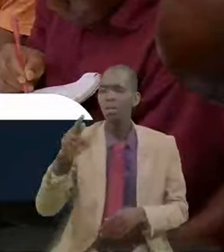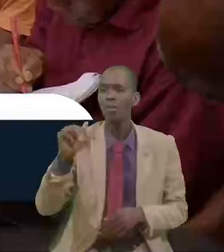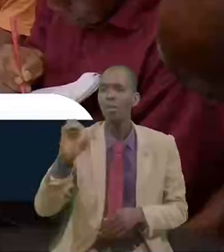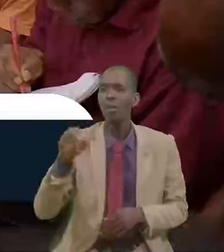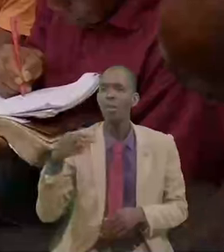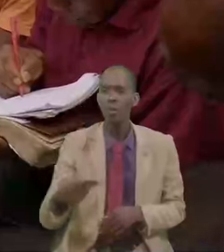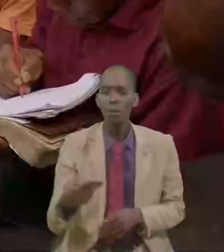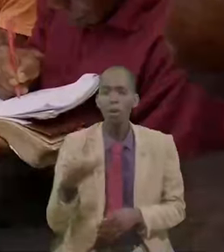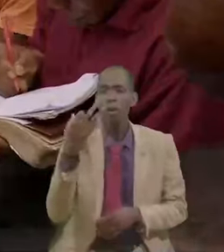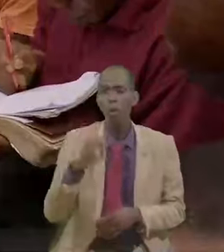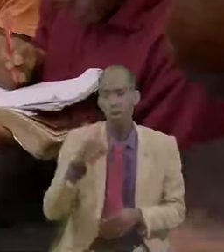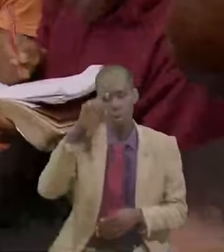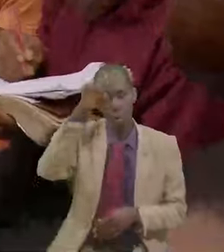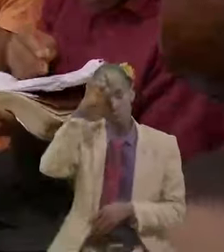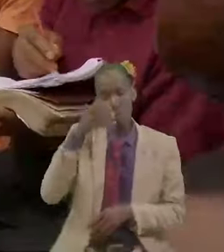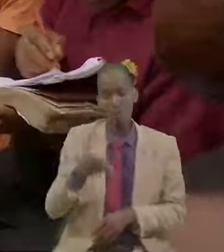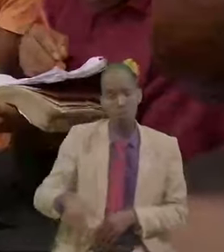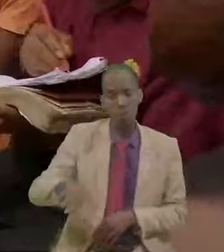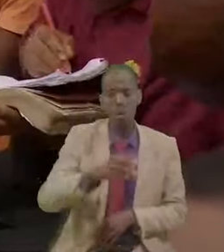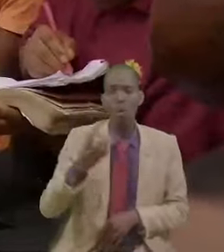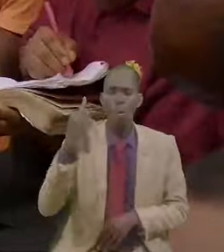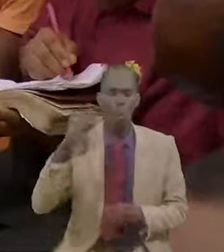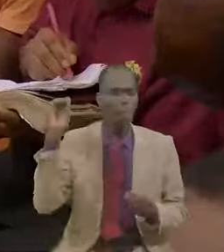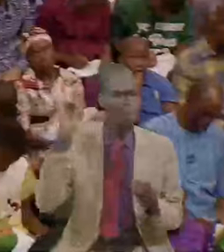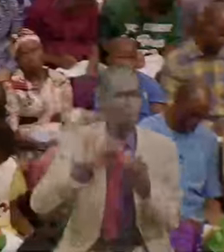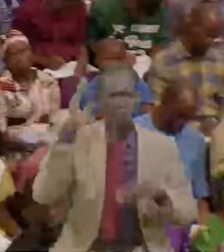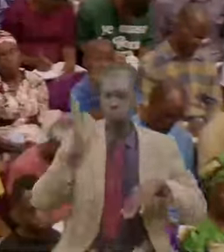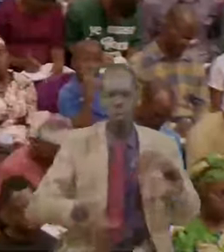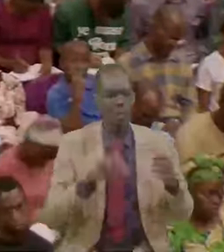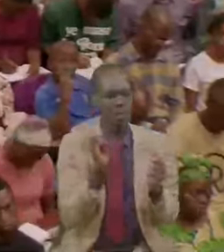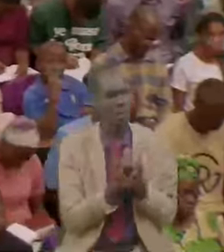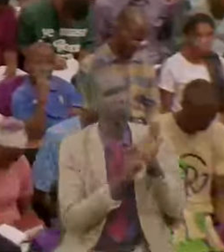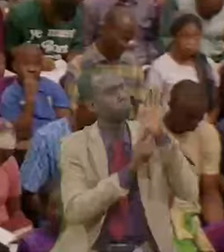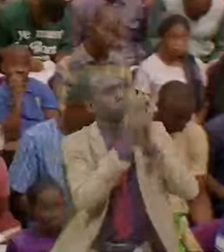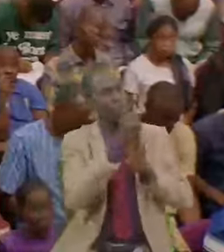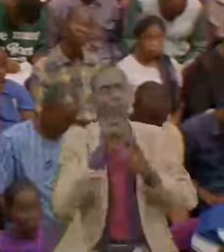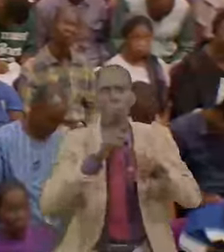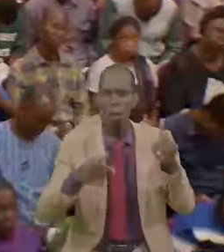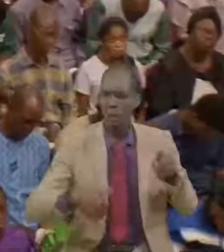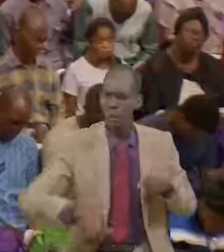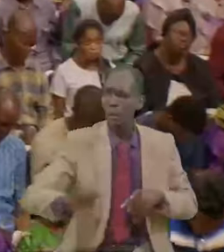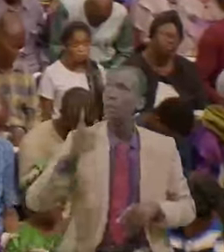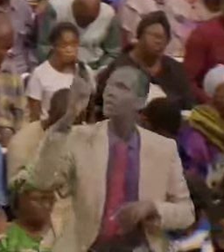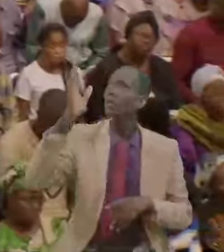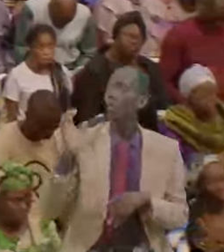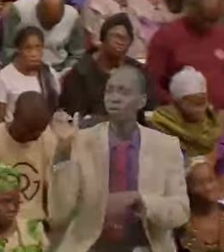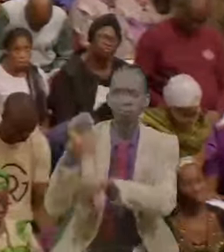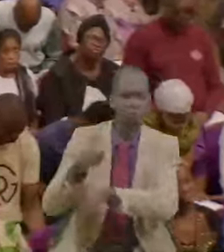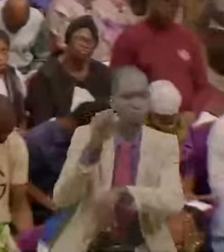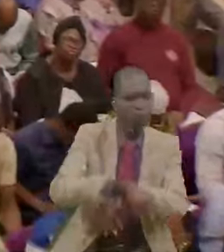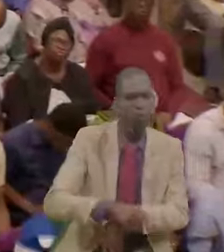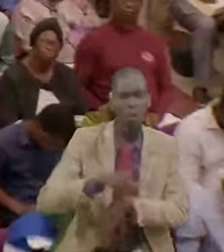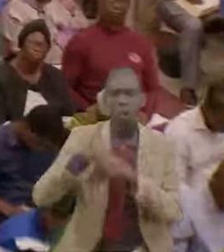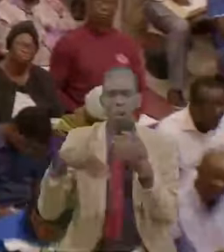les magiciens étaient plus que les géants, mais la puissance de Dieu a subjugué Pharaon et les géants. Ils